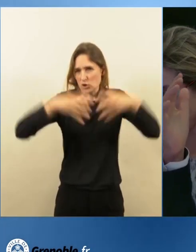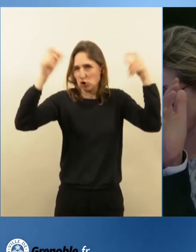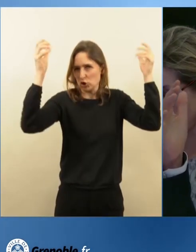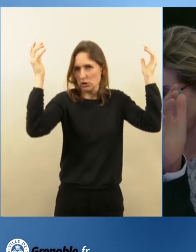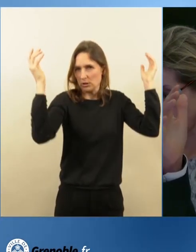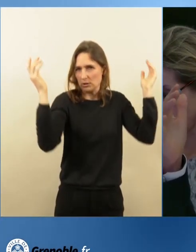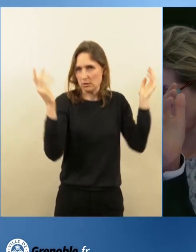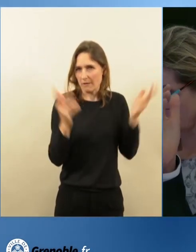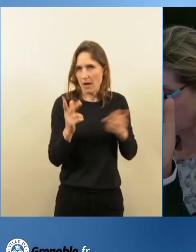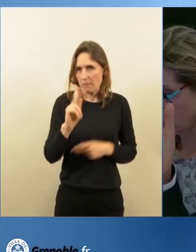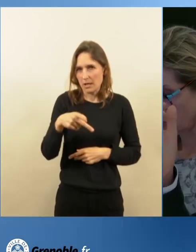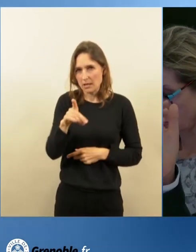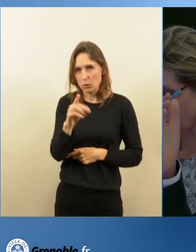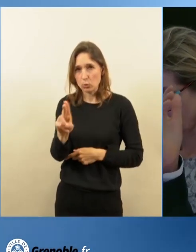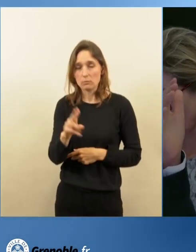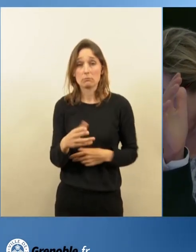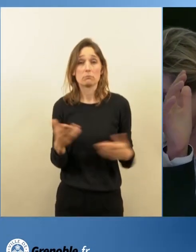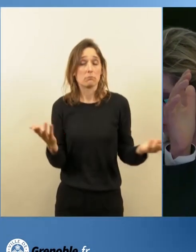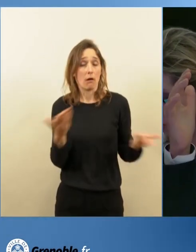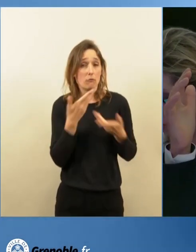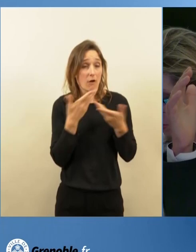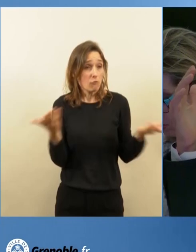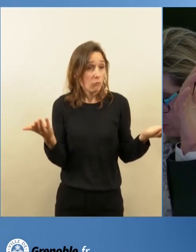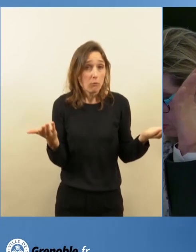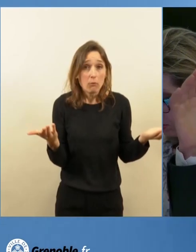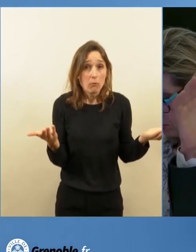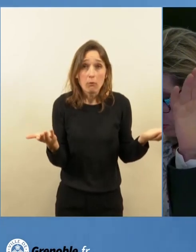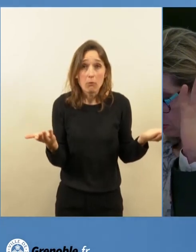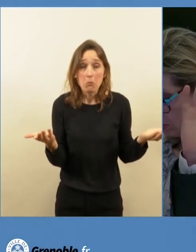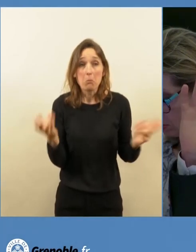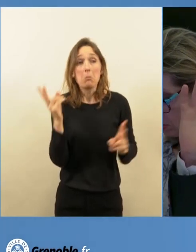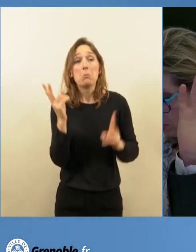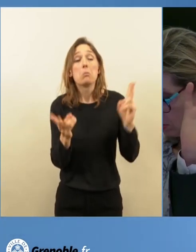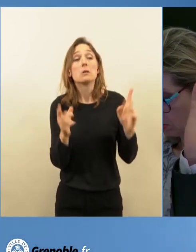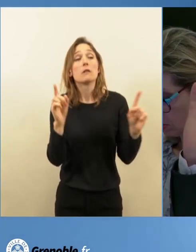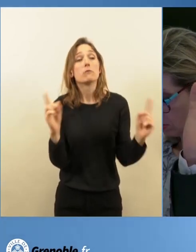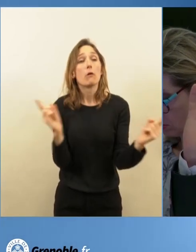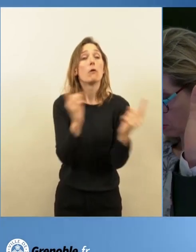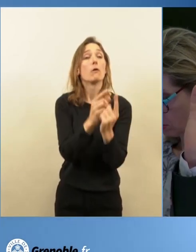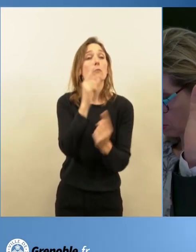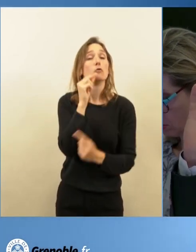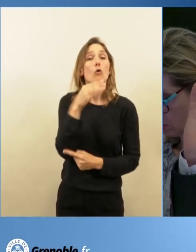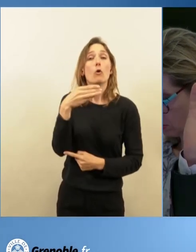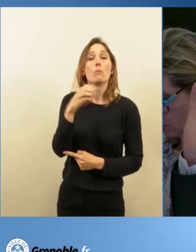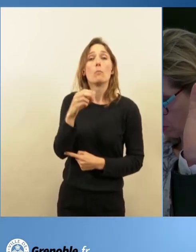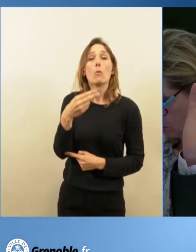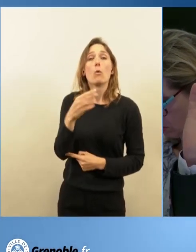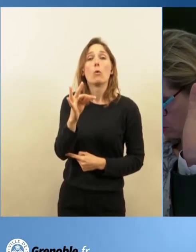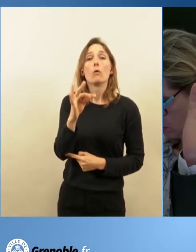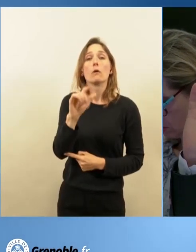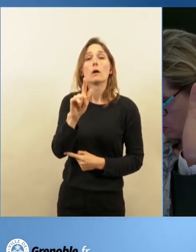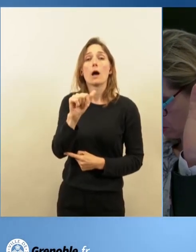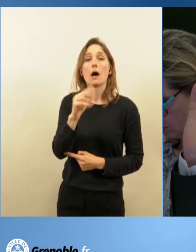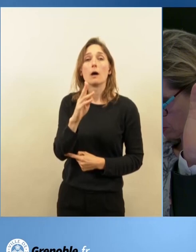du PDU alors ça j'avoue que je sais pas si vous auriez dû consulter monsieur manga Buret à mon avis avant de prononcer